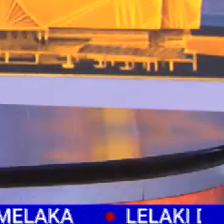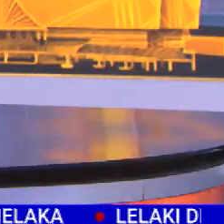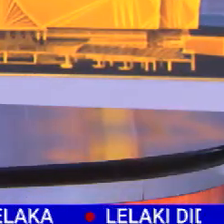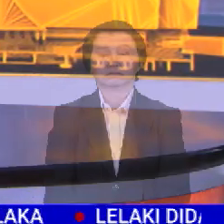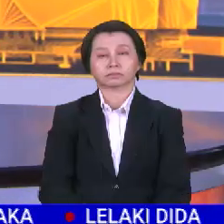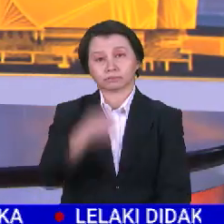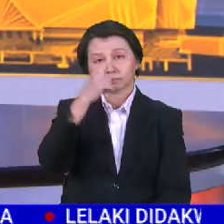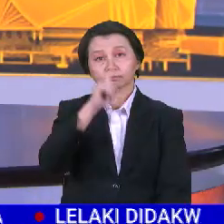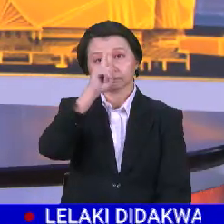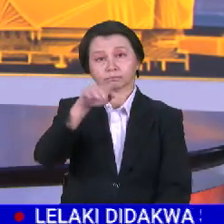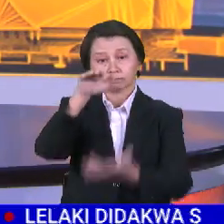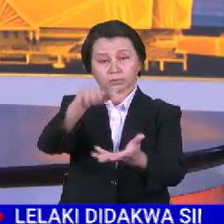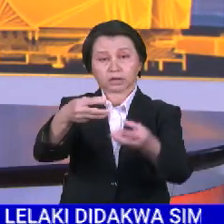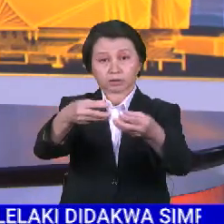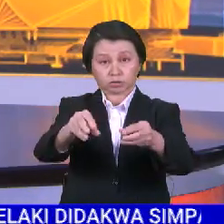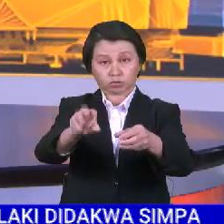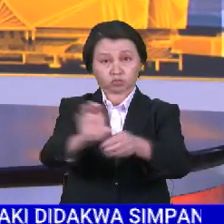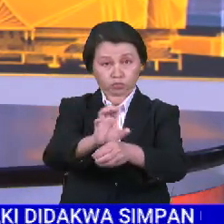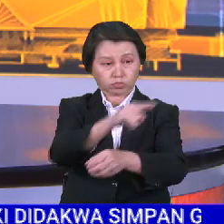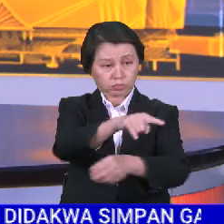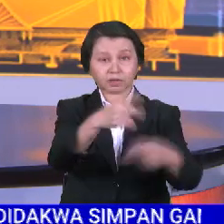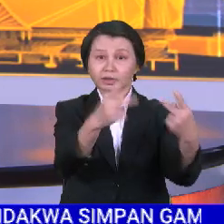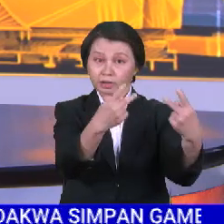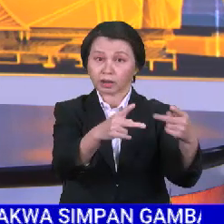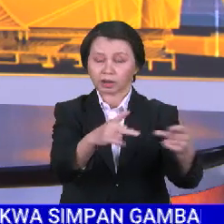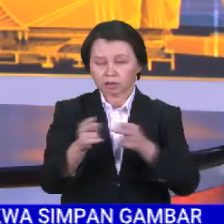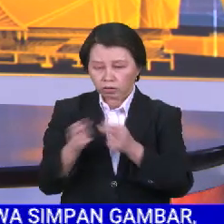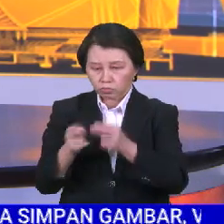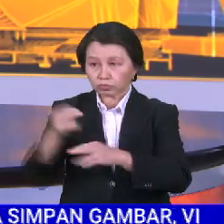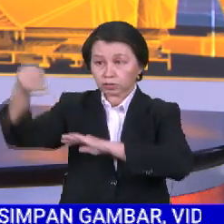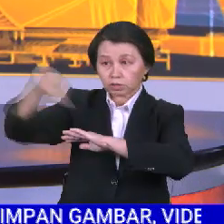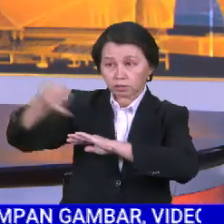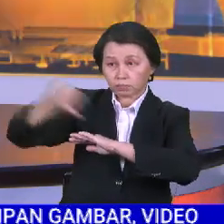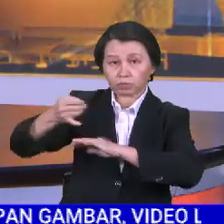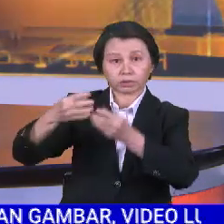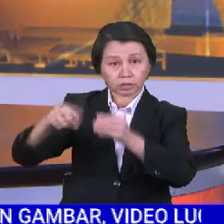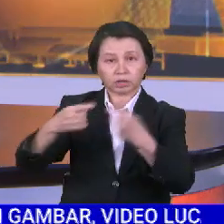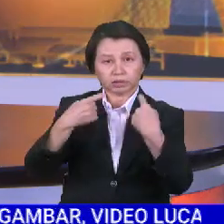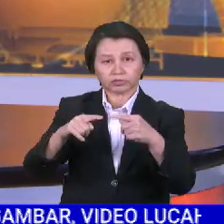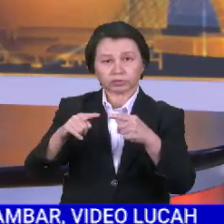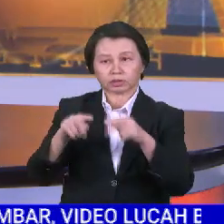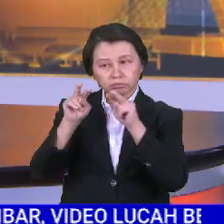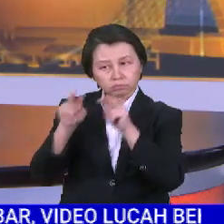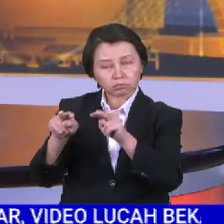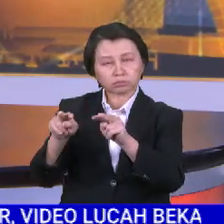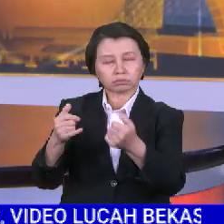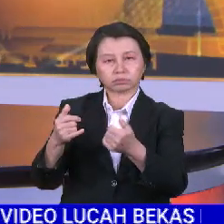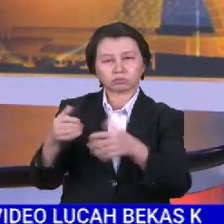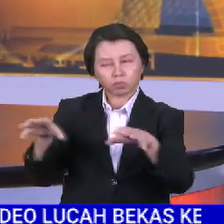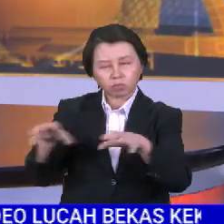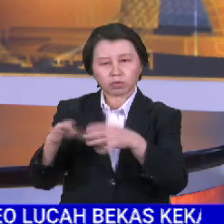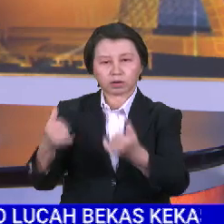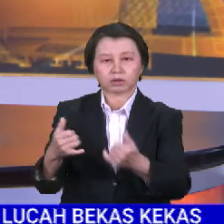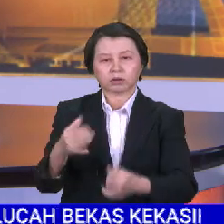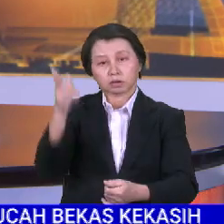bagi memastikan bakalan telur mencukupi di pasaran usaha mengimpor bakalan kenalan sedang diteliti kemudian